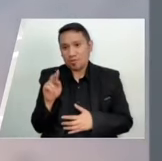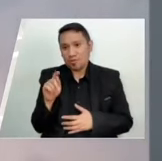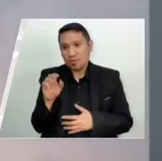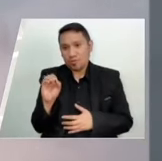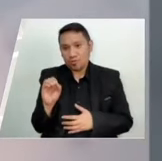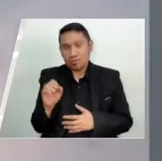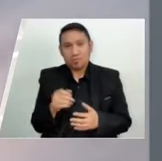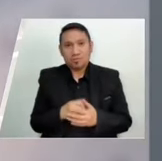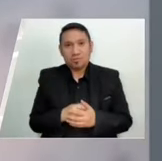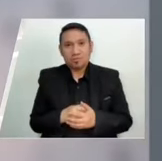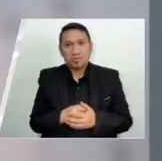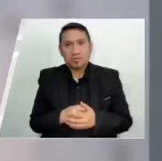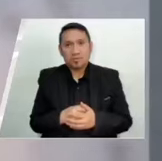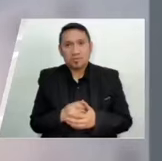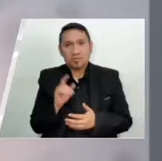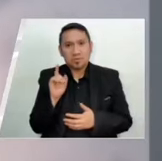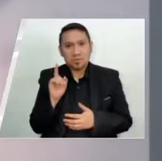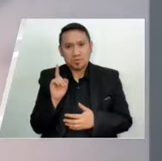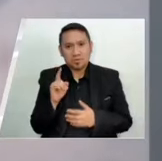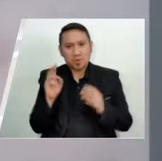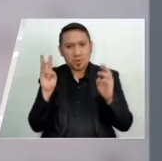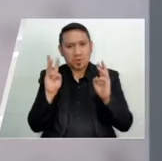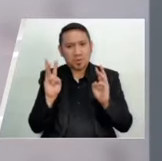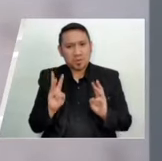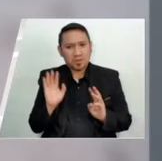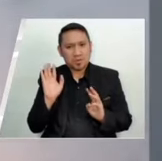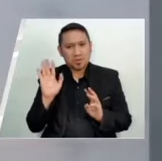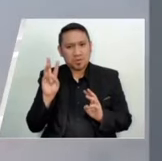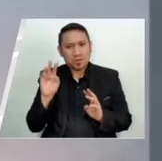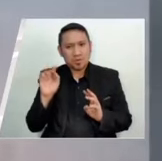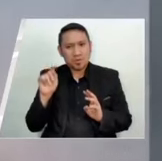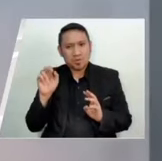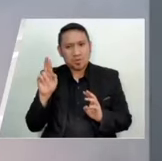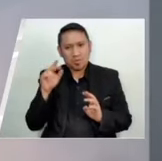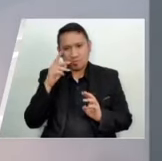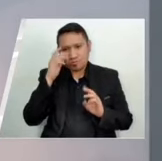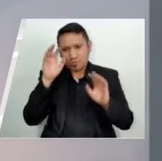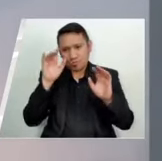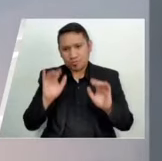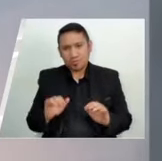nang nasa ilalim ng winter weather travel advisory ang Toronto dahil sa pag-ulan ng snow.